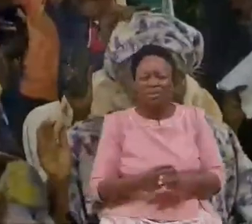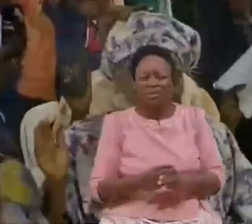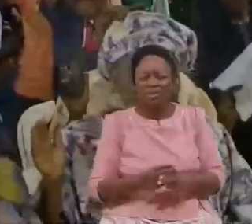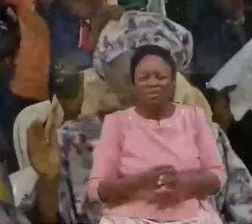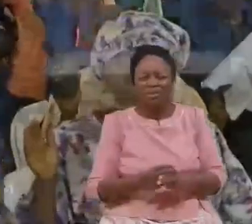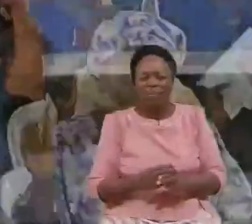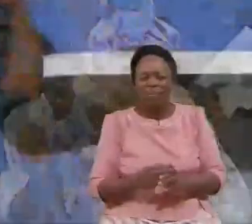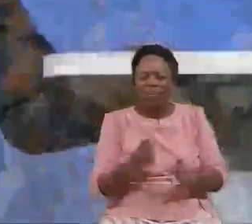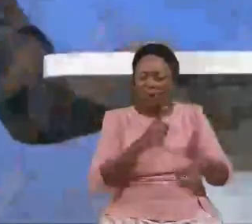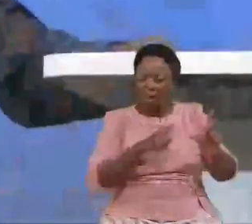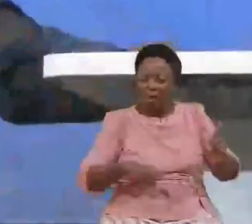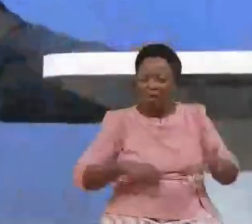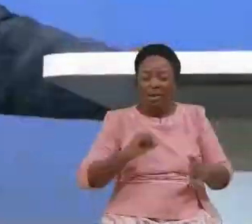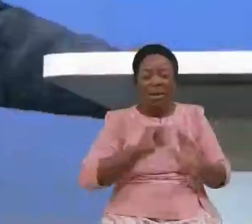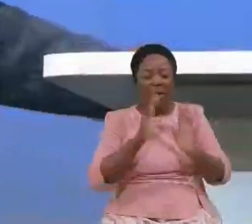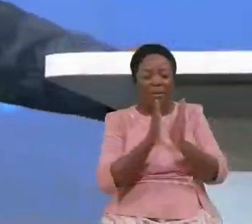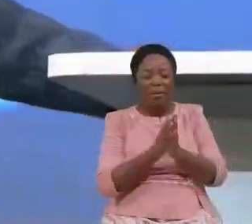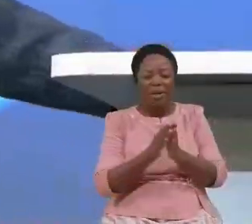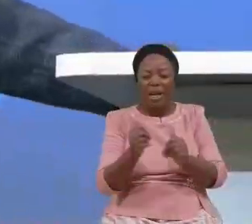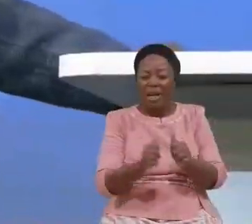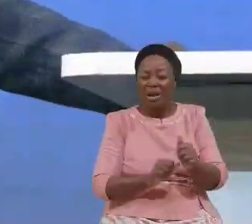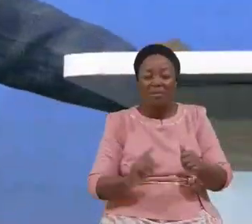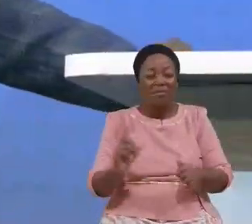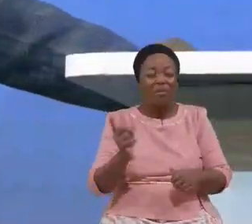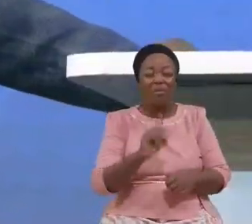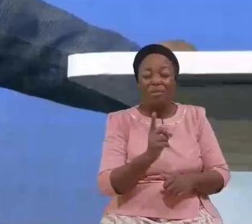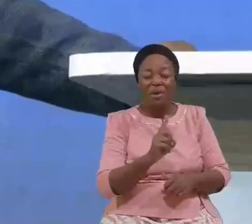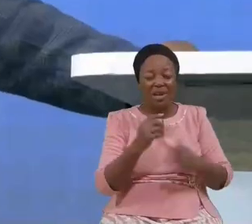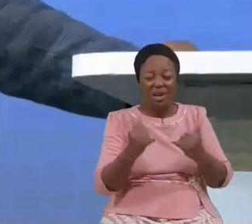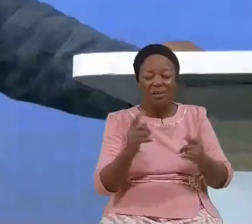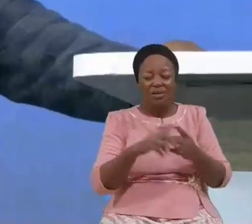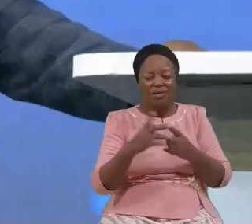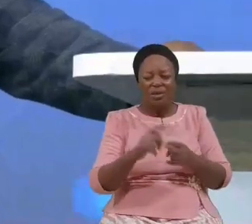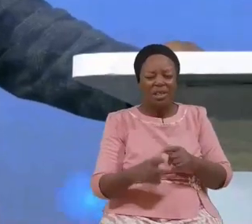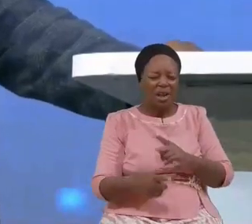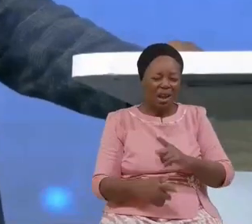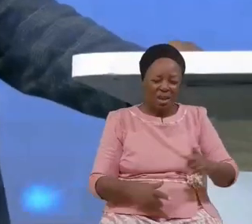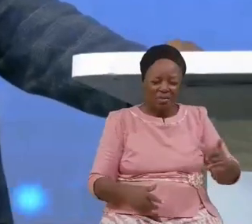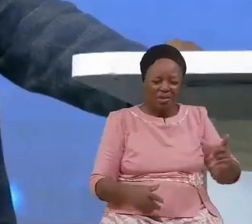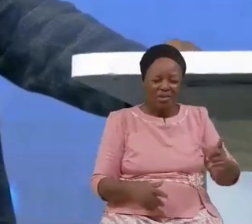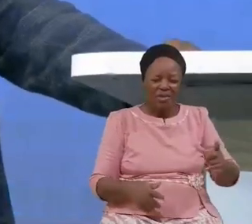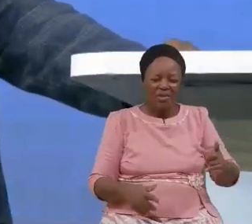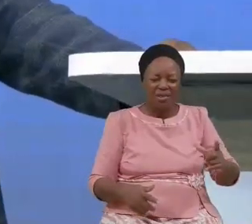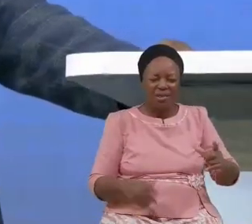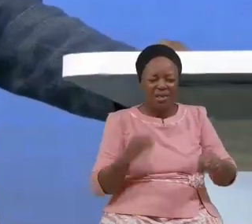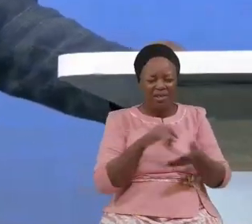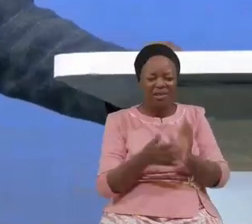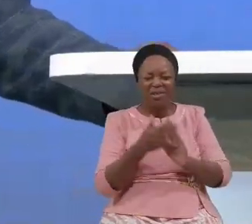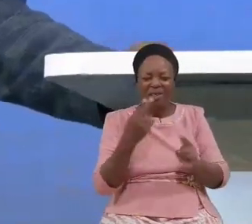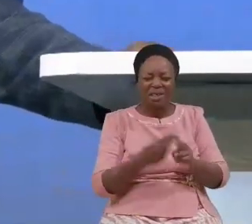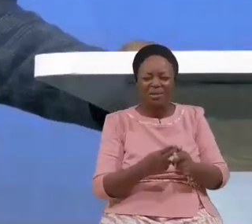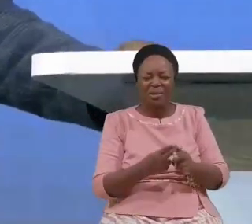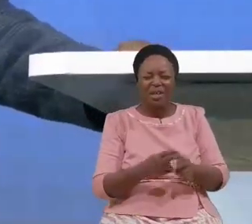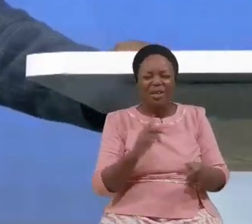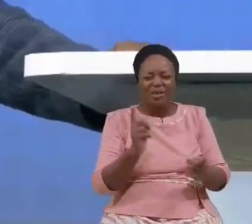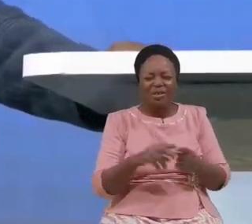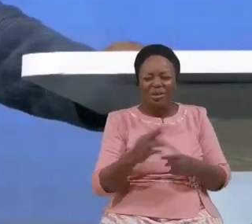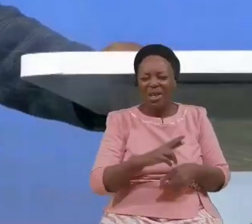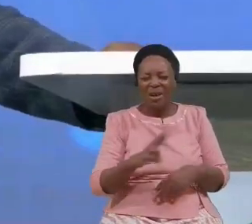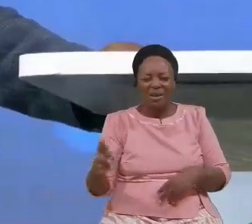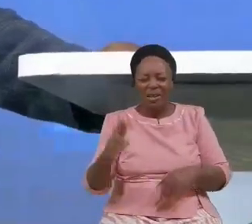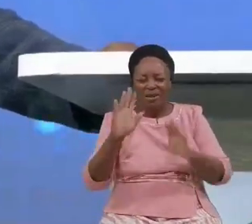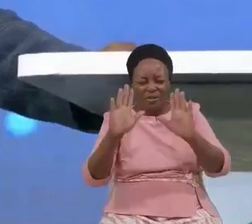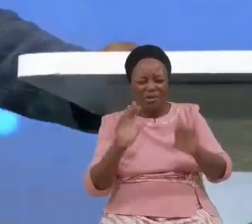c'est que je prie partout à gauche à droite au